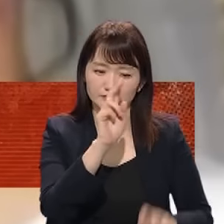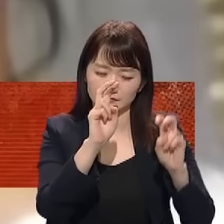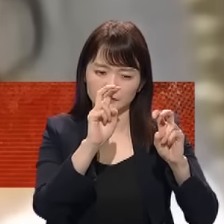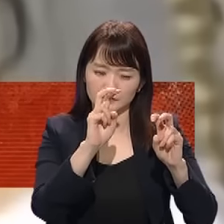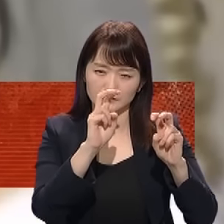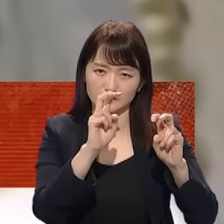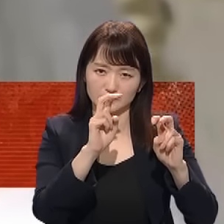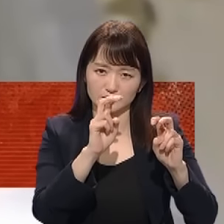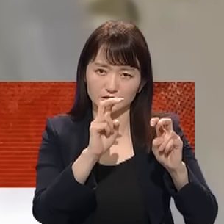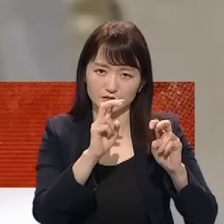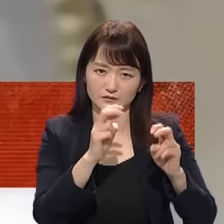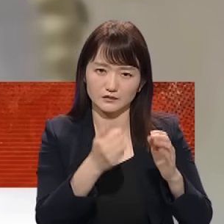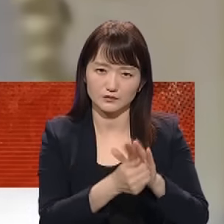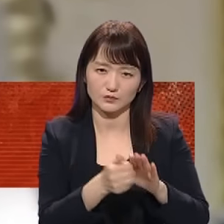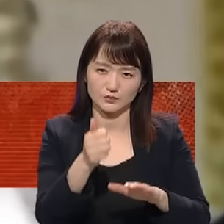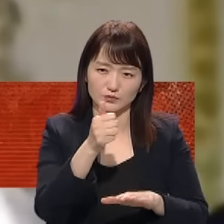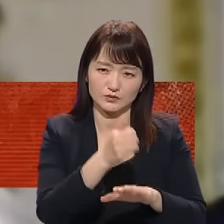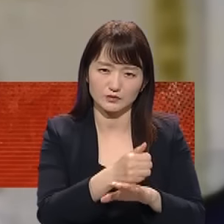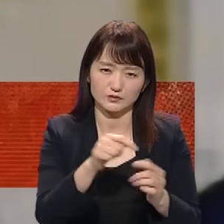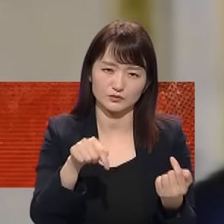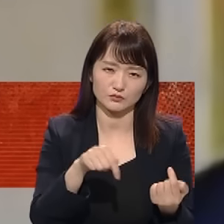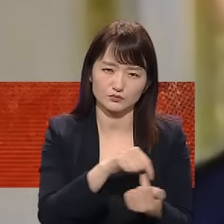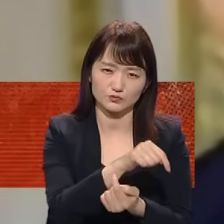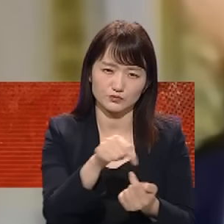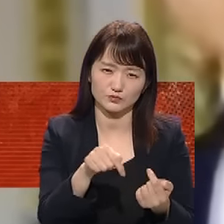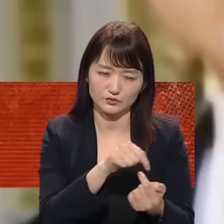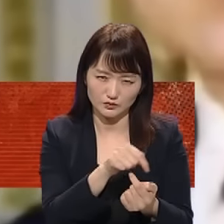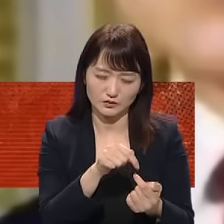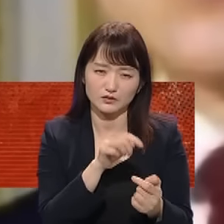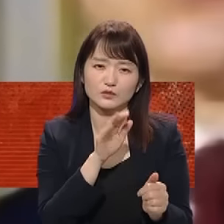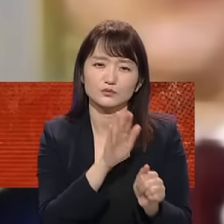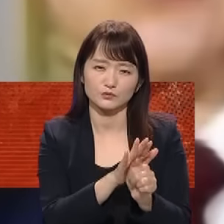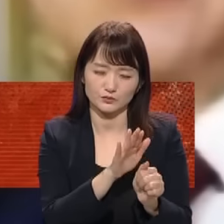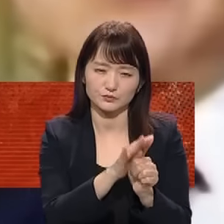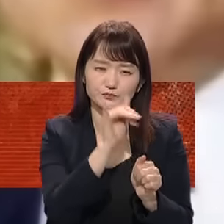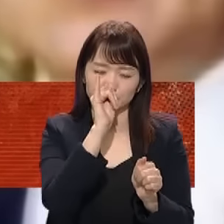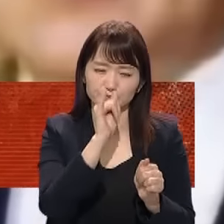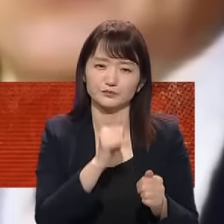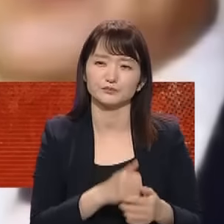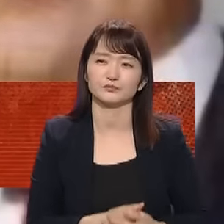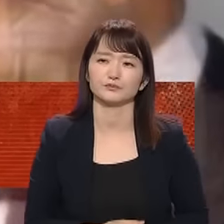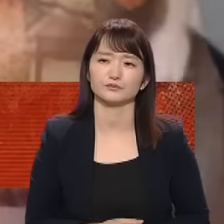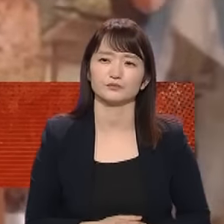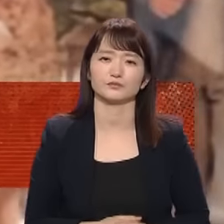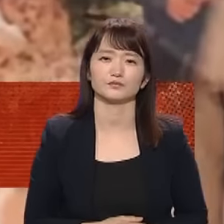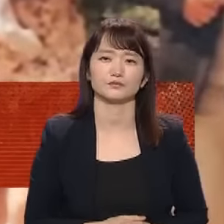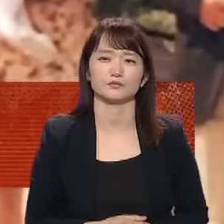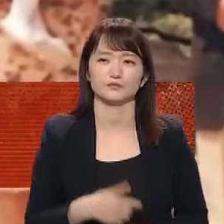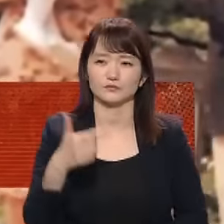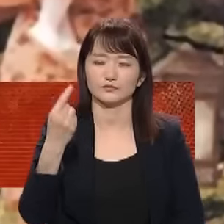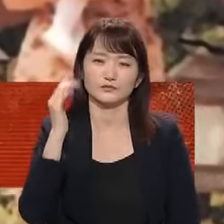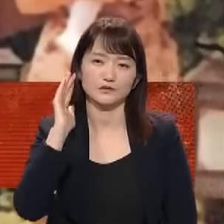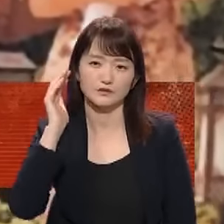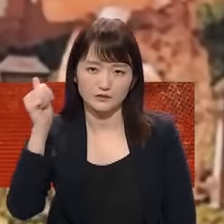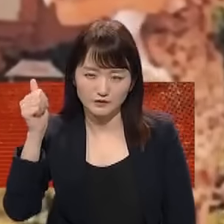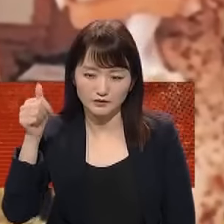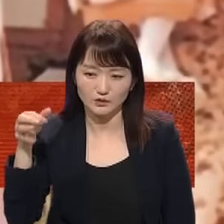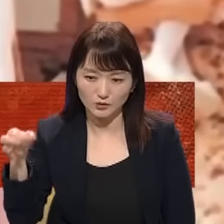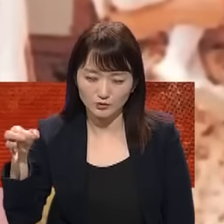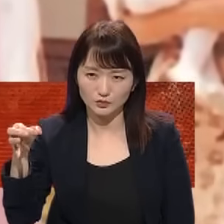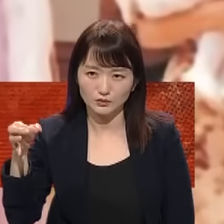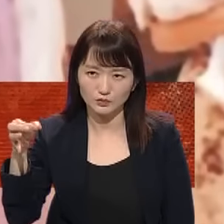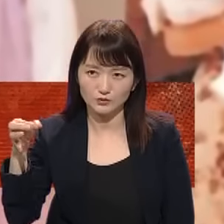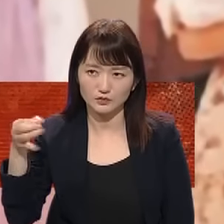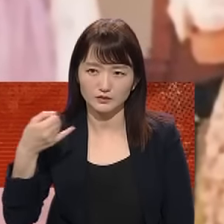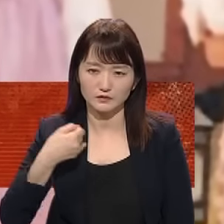성공적인 경영활동에 있어서의 무형적 도움을 줬다고 판단을 했고 그래서 이제 노 전 대통령의 돈 그리고 노관장의